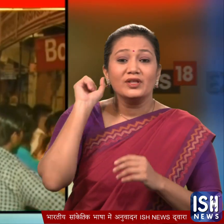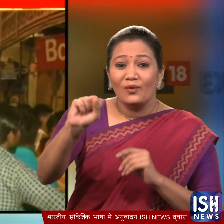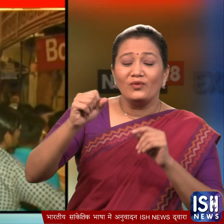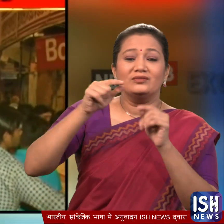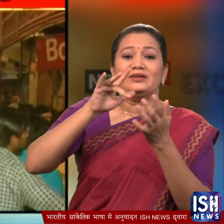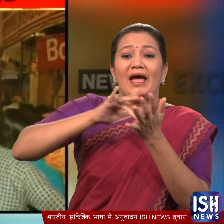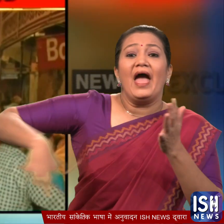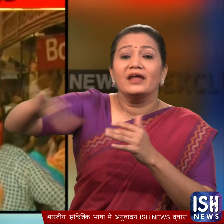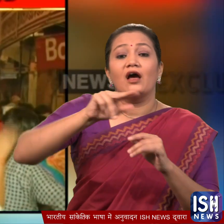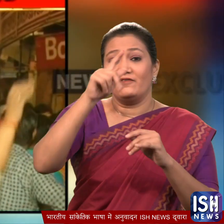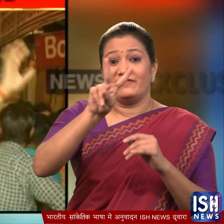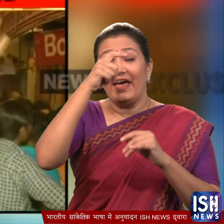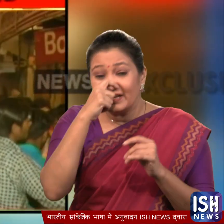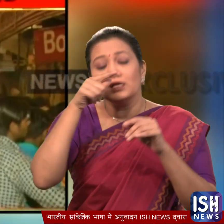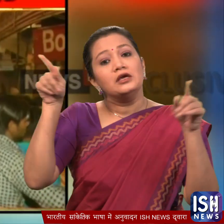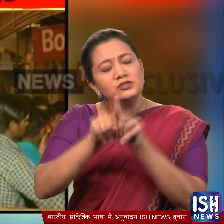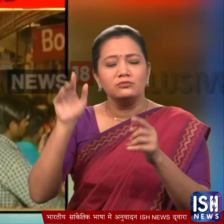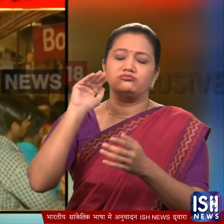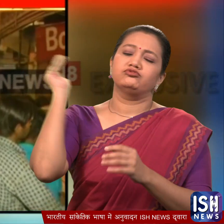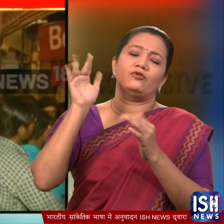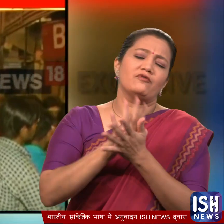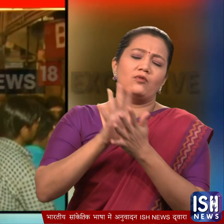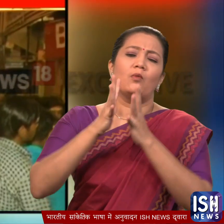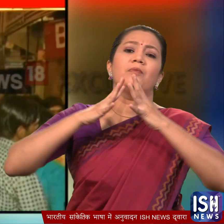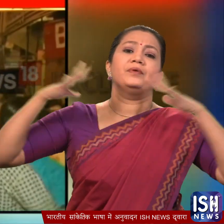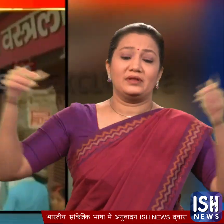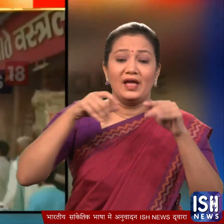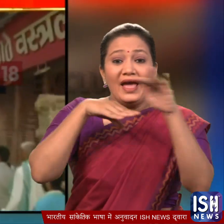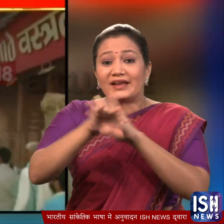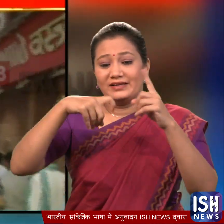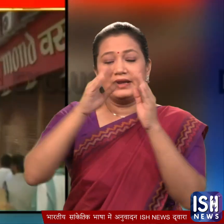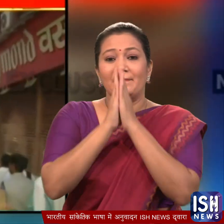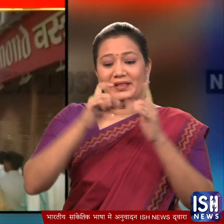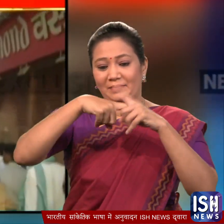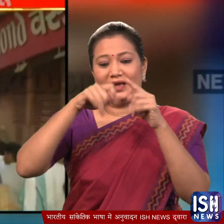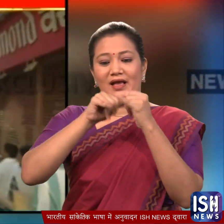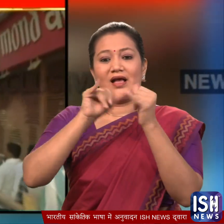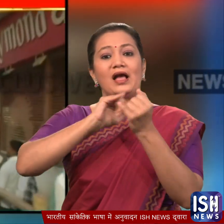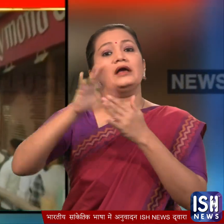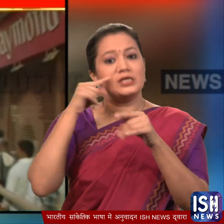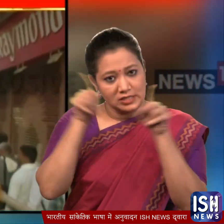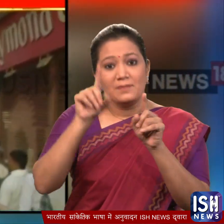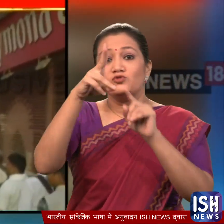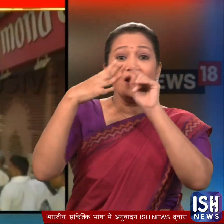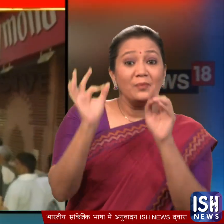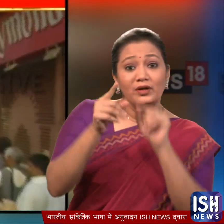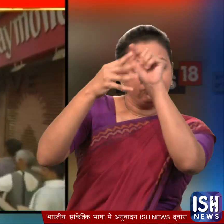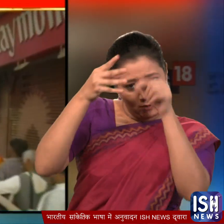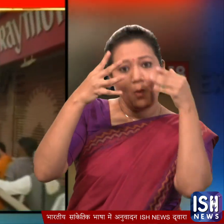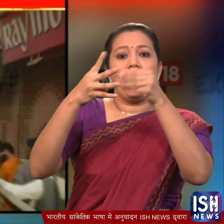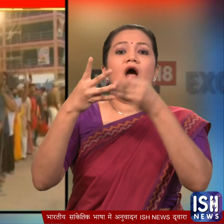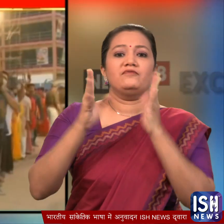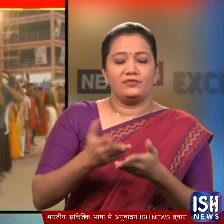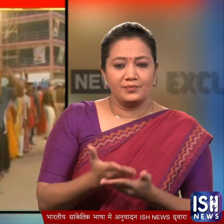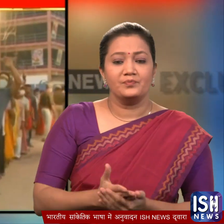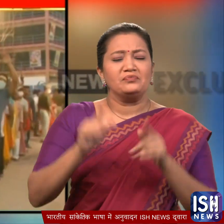नरेंद्र मोदी के संसदीय क्षेत्र वाराणसी में भी महाशिवरात्रि की धूम रही। वाराणसी का काशी विश्वनाथ मंदिर भी 12 ज्योतिर्लिंगों में एक है, जहां